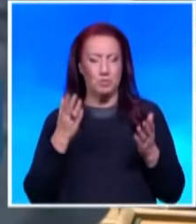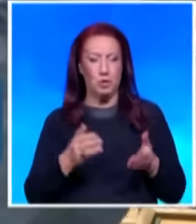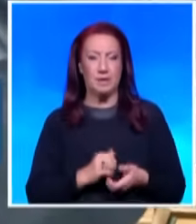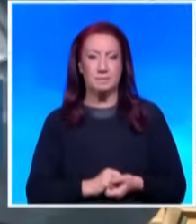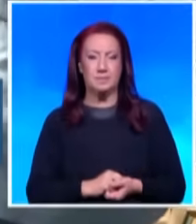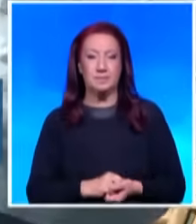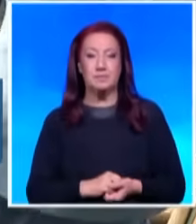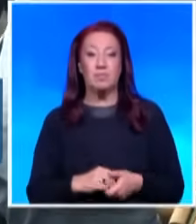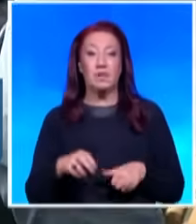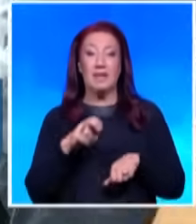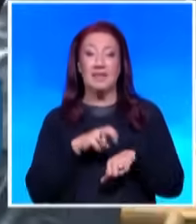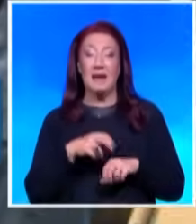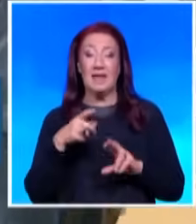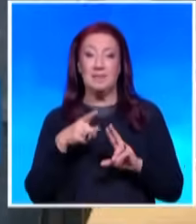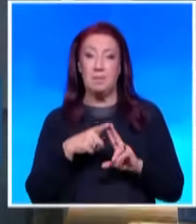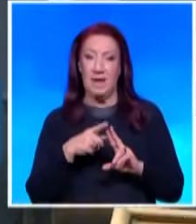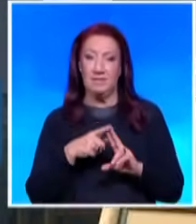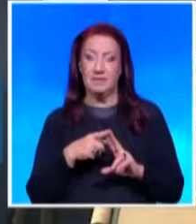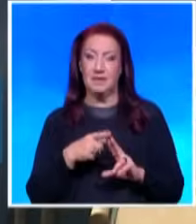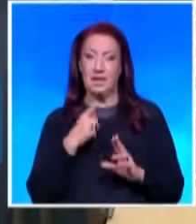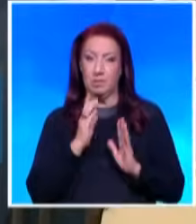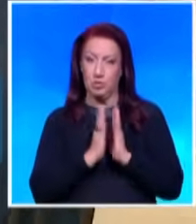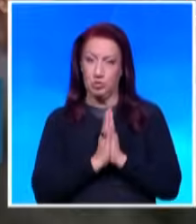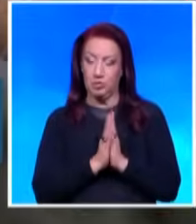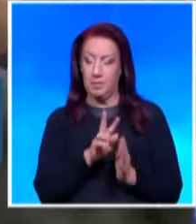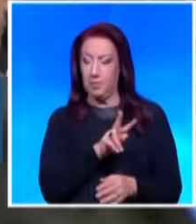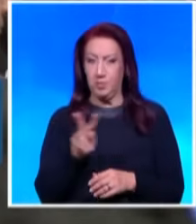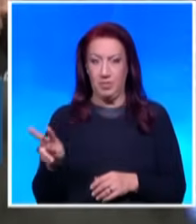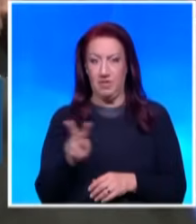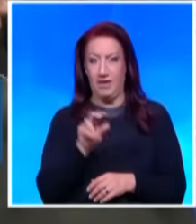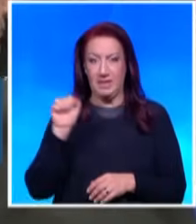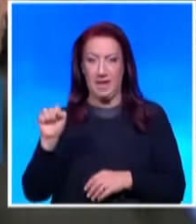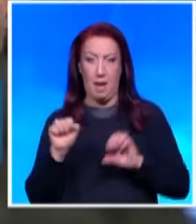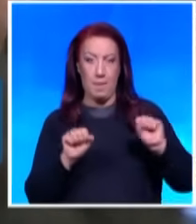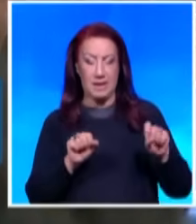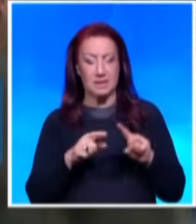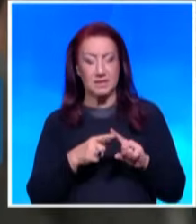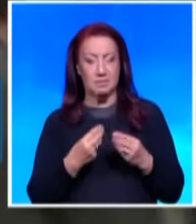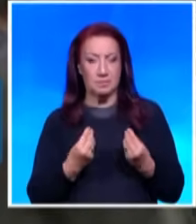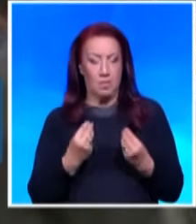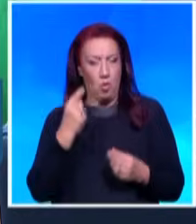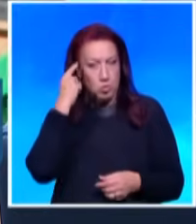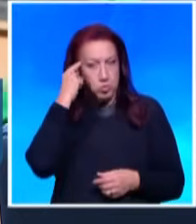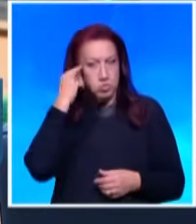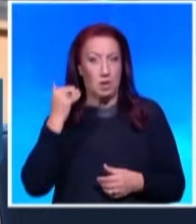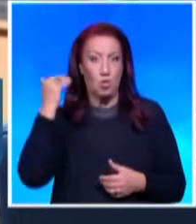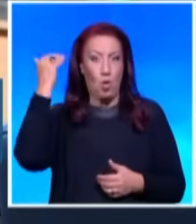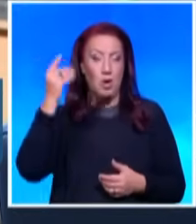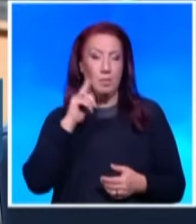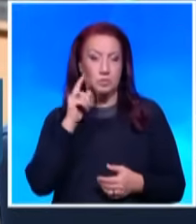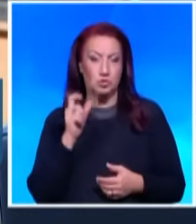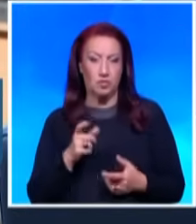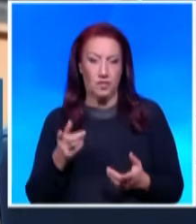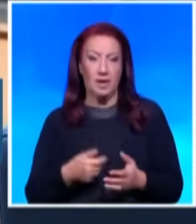Пеевски призова партньорите във властта към политическа зрялост. А от Възраждане обявиха, че отдавна смятат правителството за нежизнеспособно